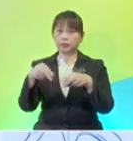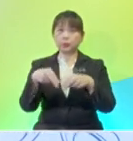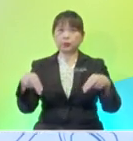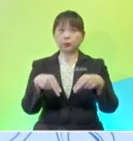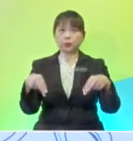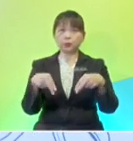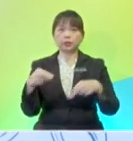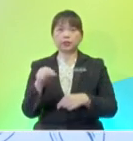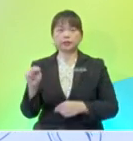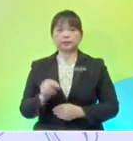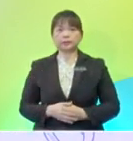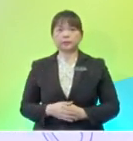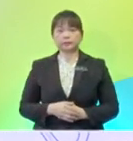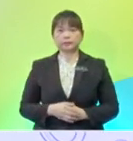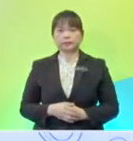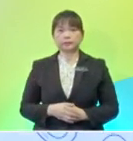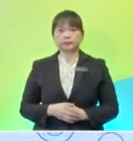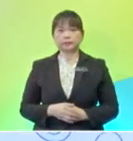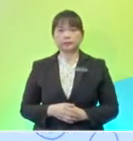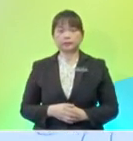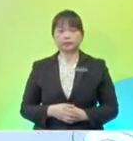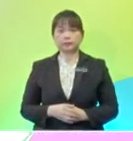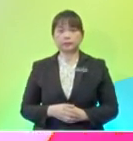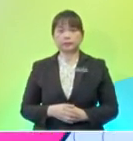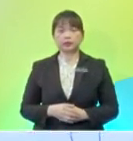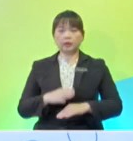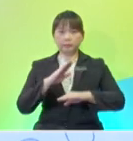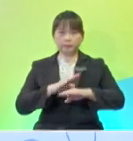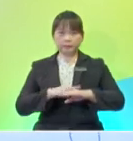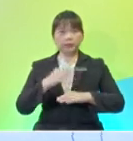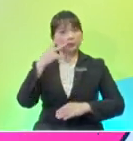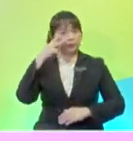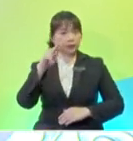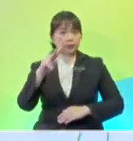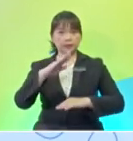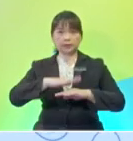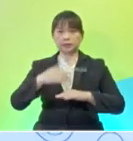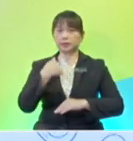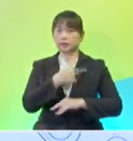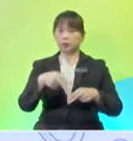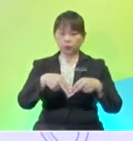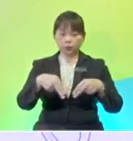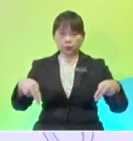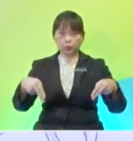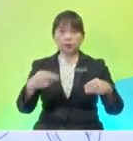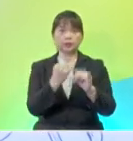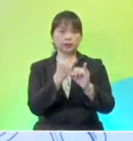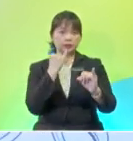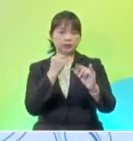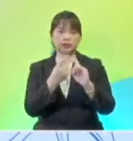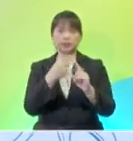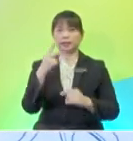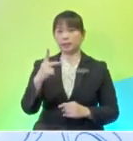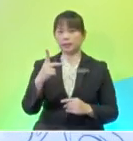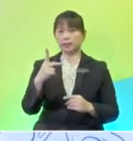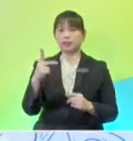keriki rumah pakai jaket pandangan atas oke kita ukuh jarak dari Q ke nunggu 1